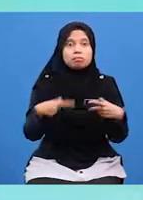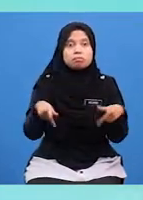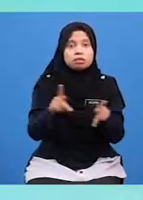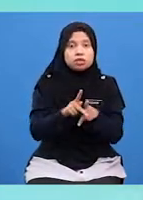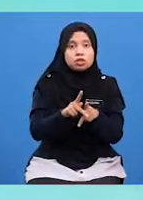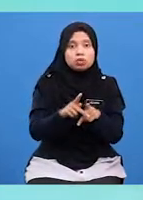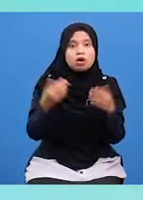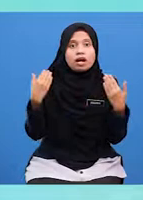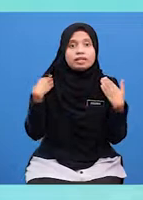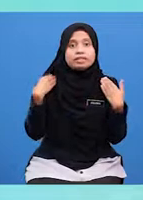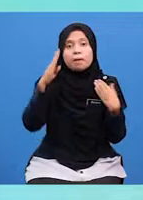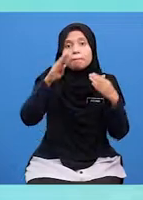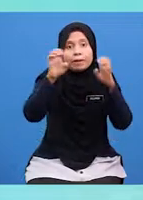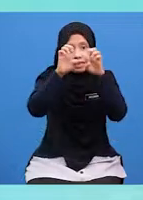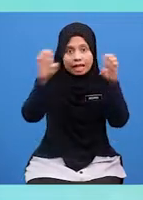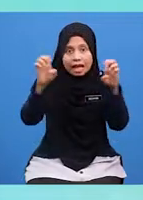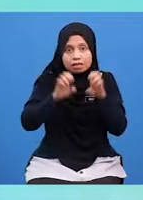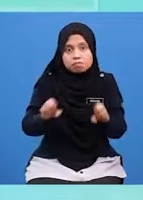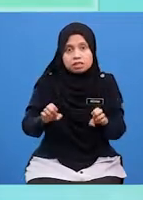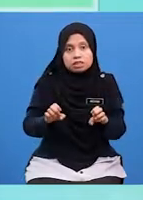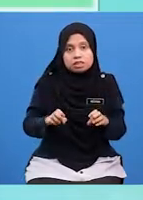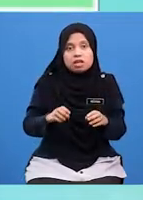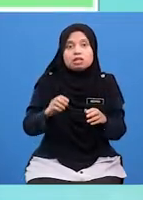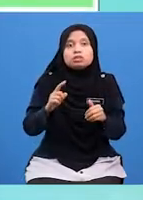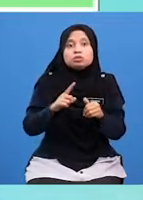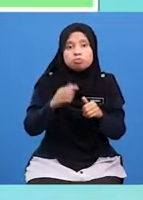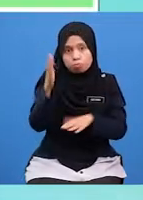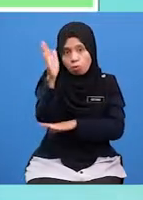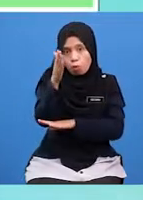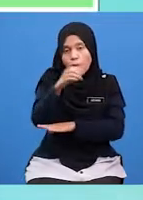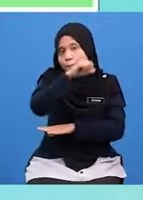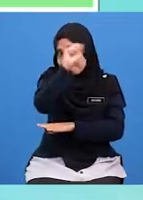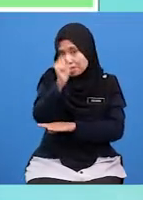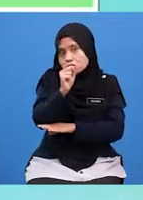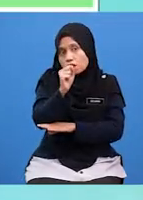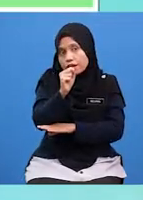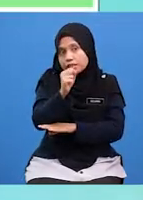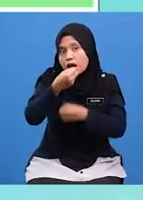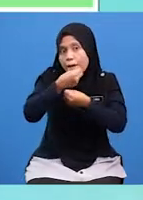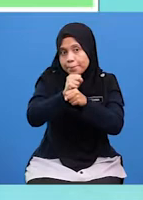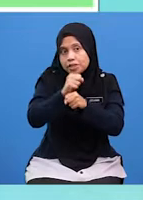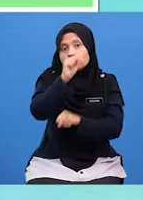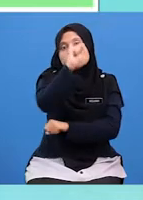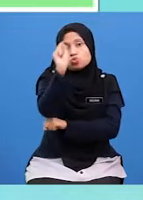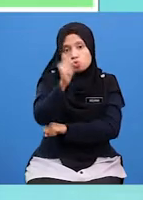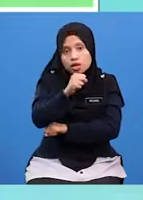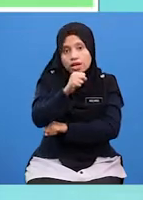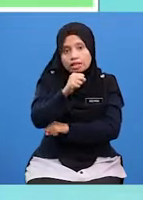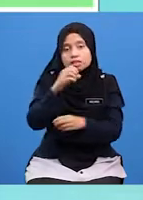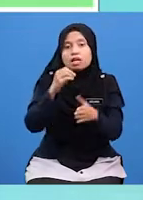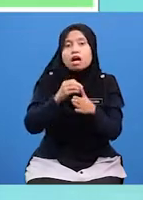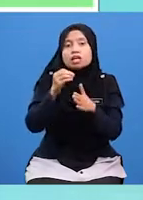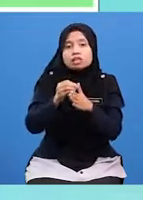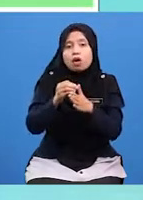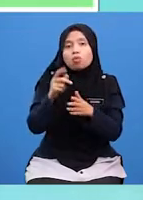perlu melalui 4 elemen yang penting, iaitu pokok persoalan, bentuk soalan